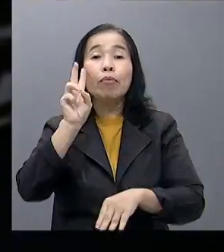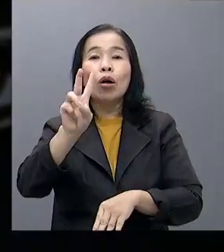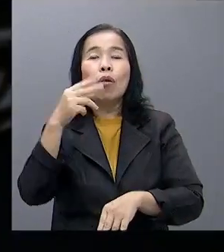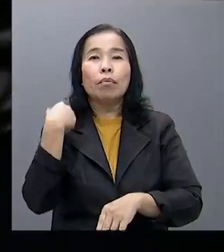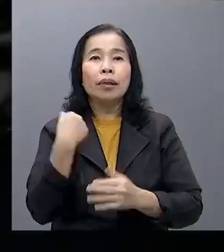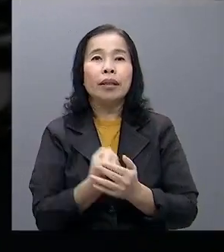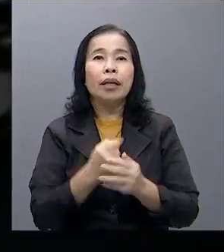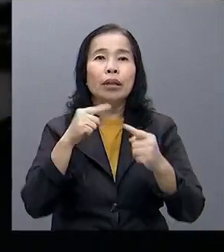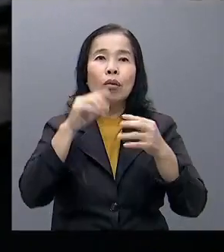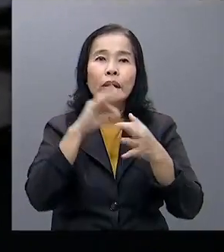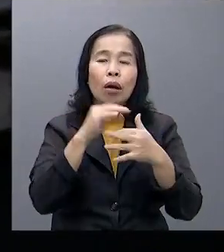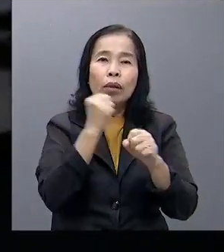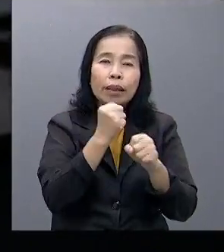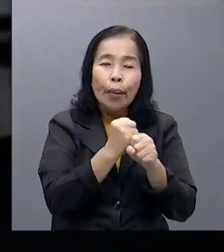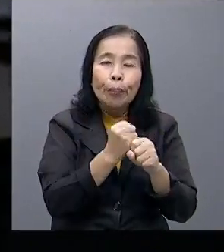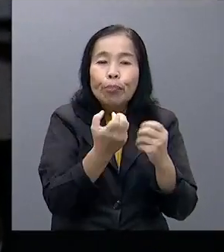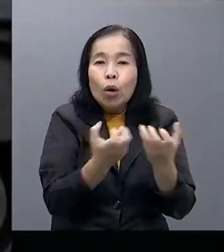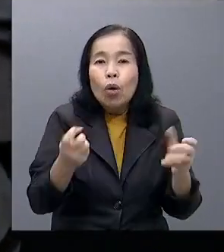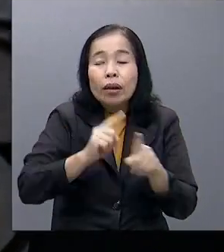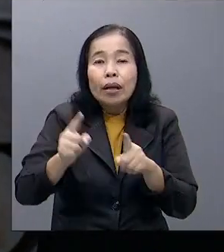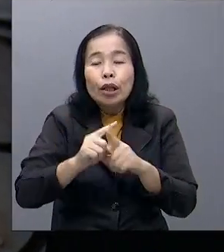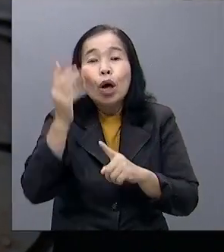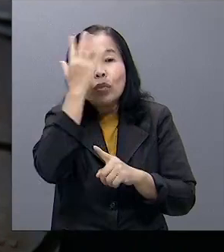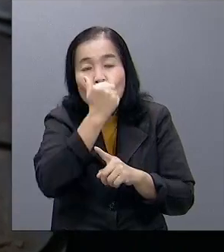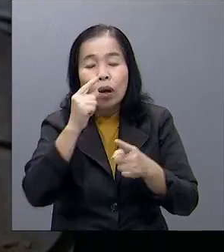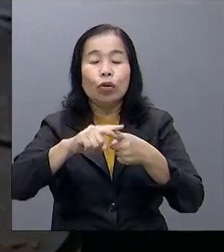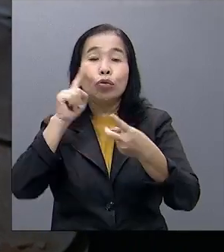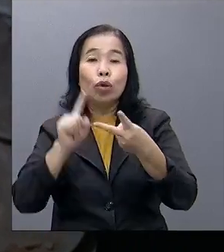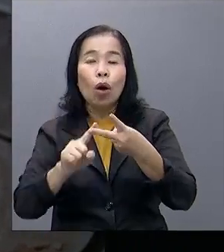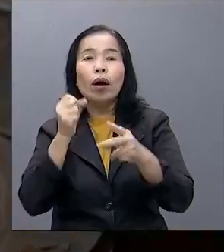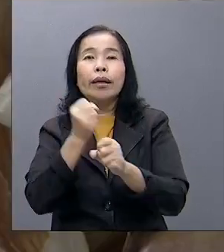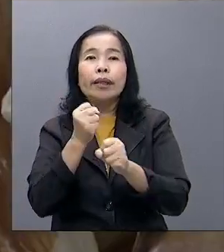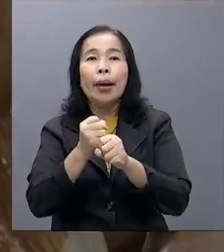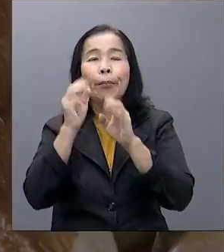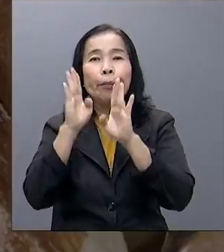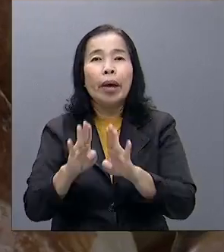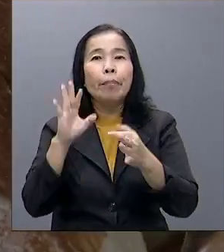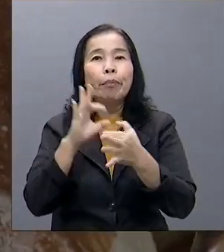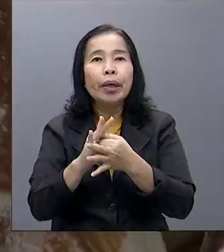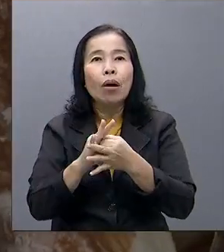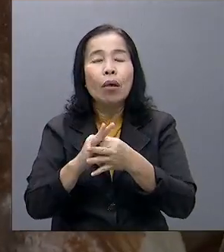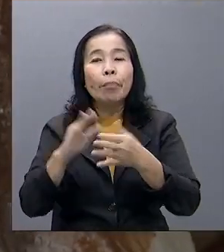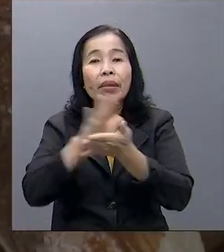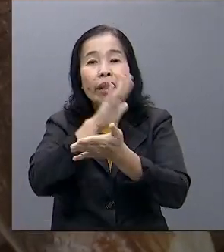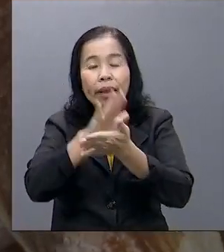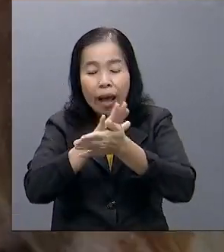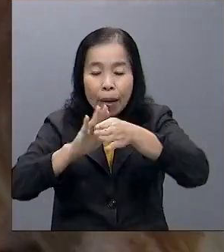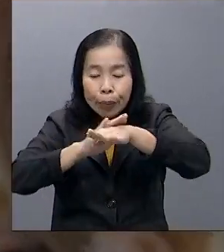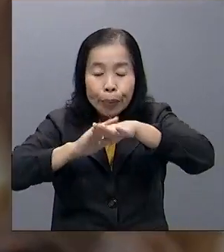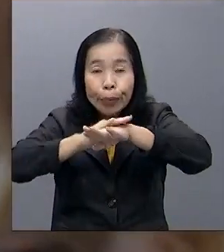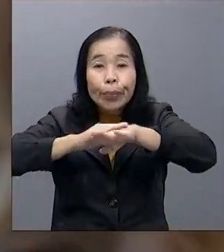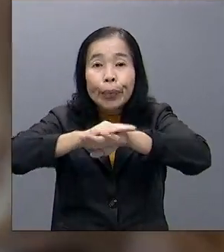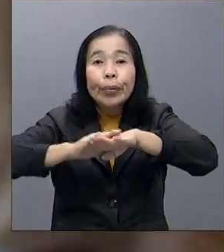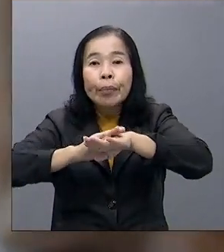างด้านเกี่ยวกับทำโพลิเมอร์อันนี้ส่วนหนึ่งเนาะกับอีกส่วนหนึ่งก็คือจะเป็นงานทางด้านเกี่ยวกับงานเคลือบกระดาษหรือว่าเคลือบพวกลังแพคเกจ